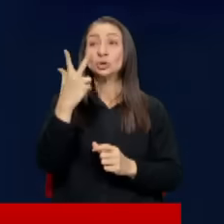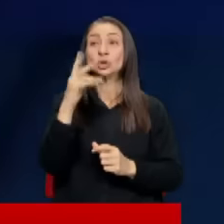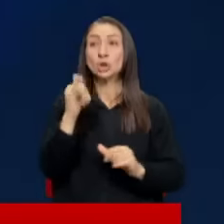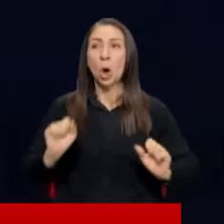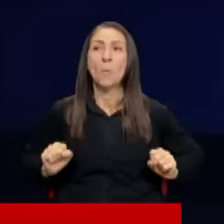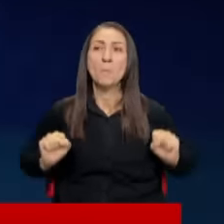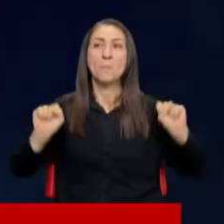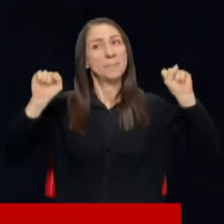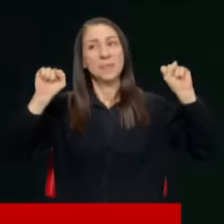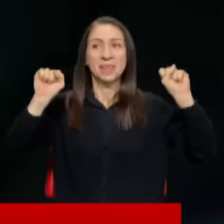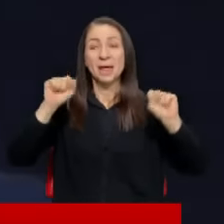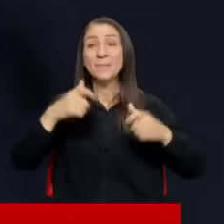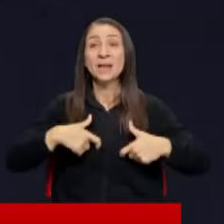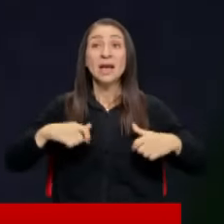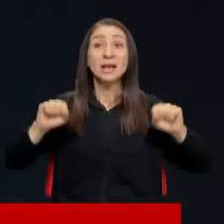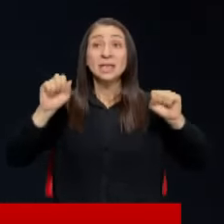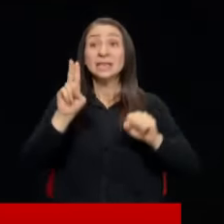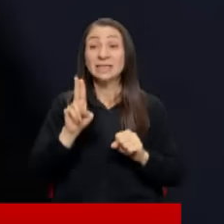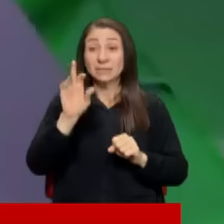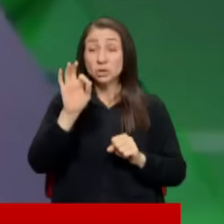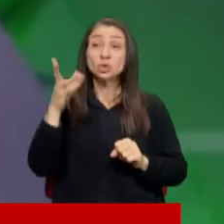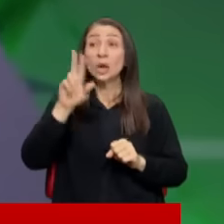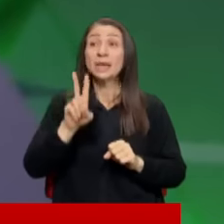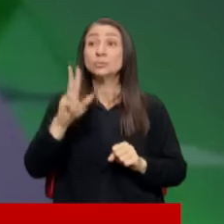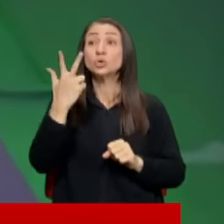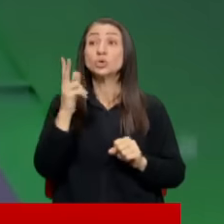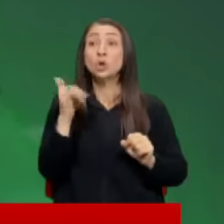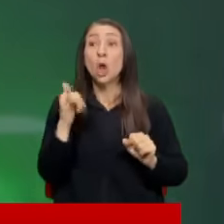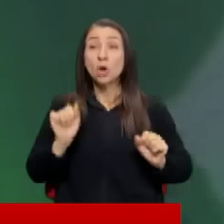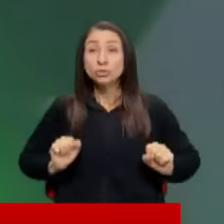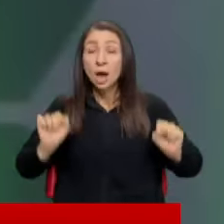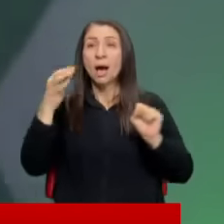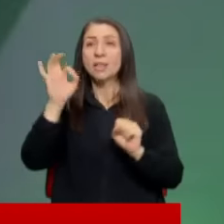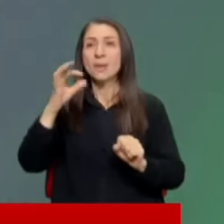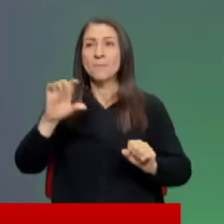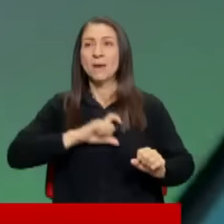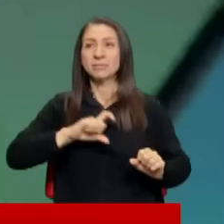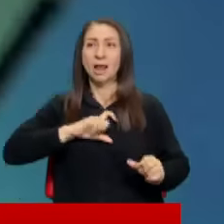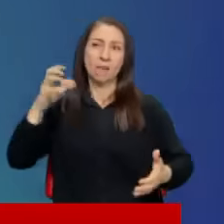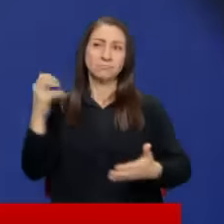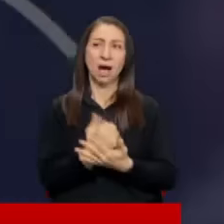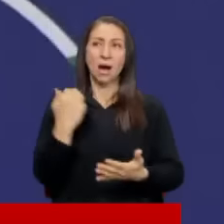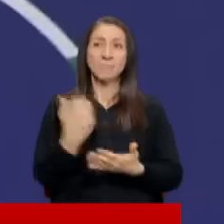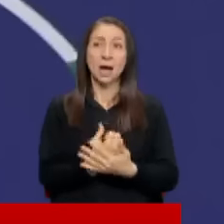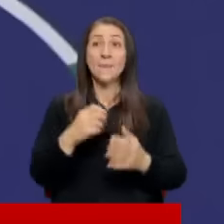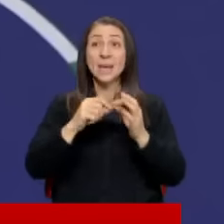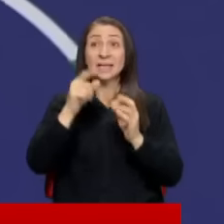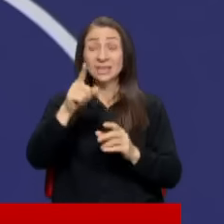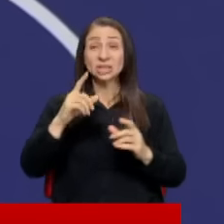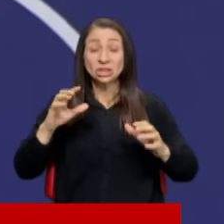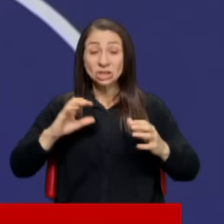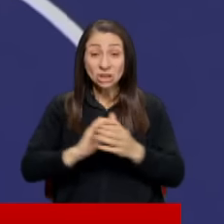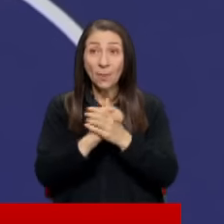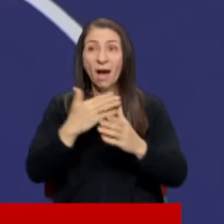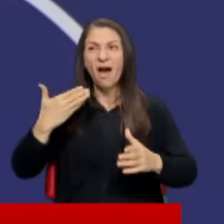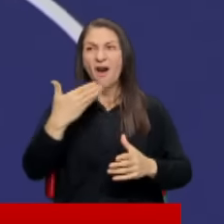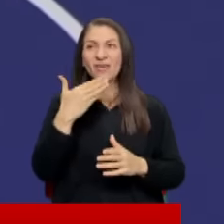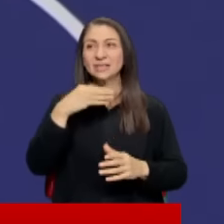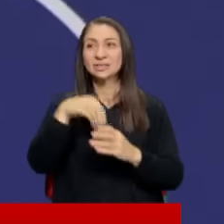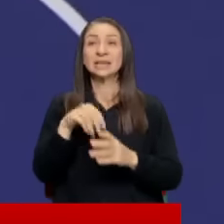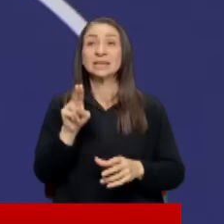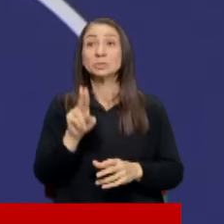73 kilo. Milli halterci ilk olarak 70, daha sonra 73 kilo kaldırarak altın madalyaların sahibi oldu. Bektaş şampiyonada avantaj sağlamak